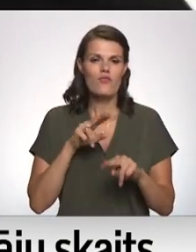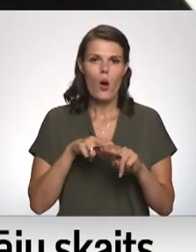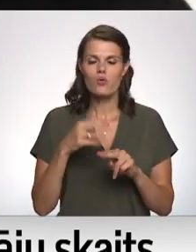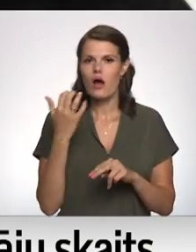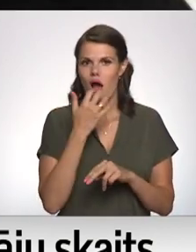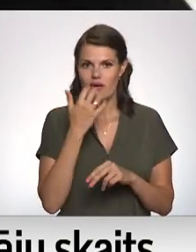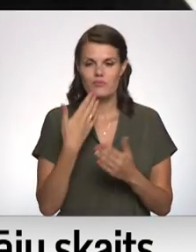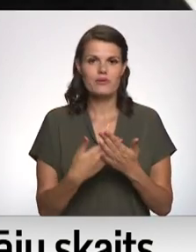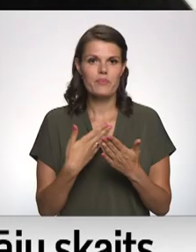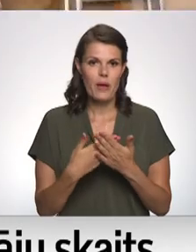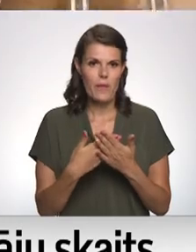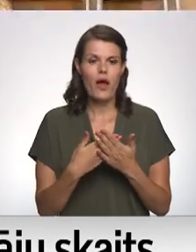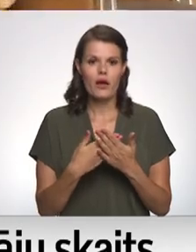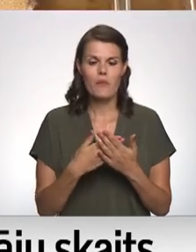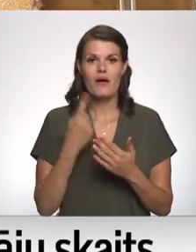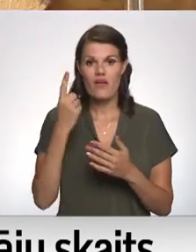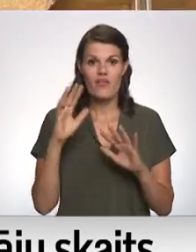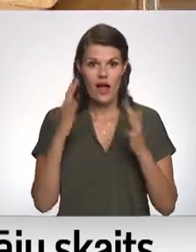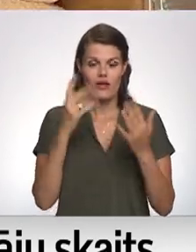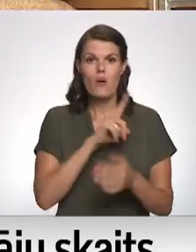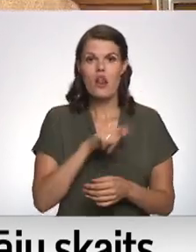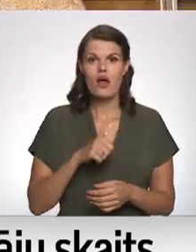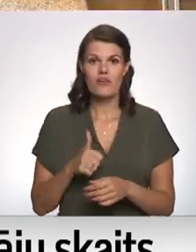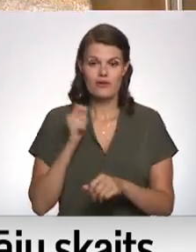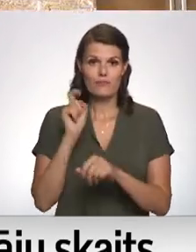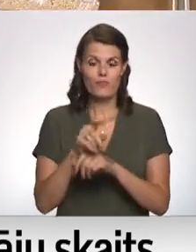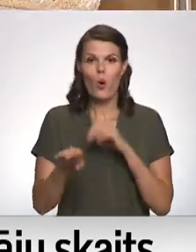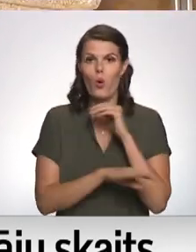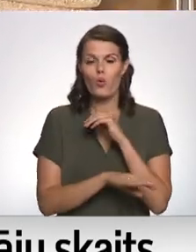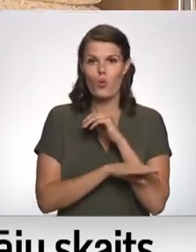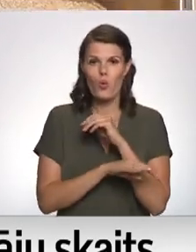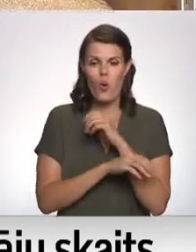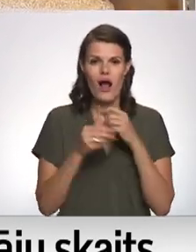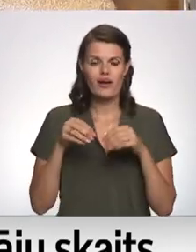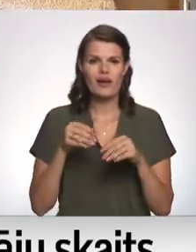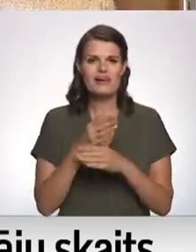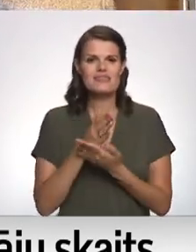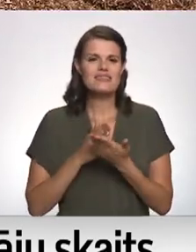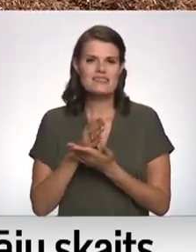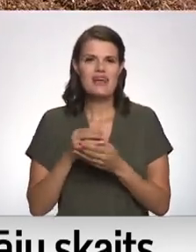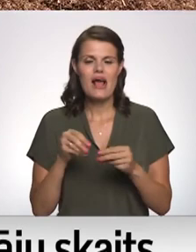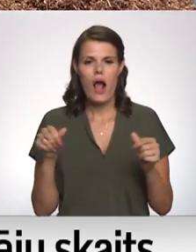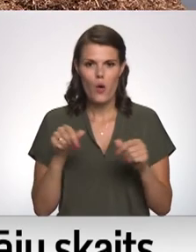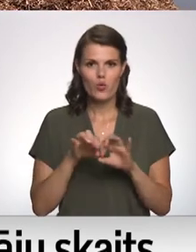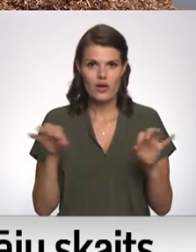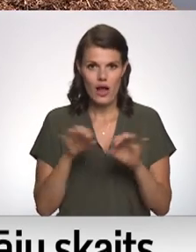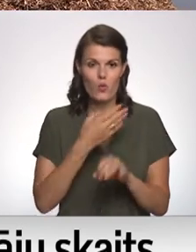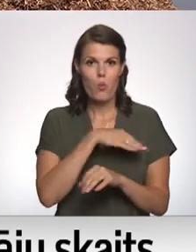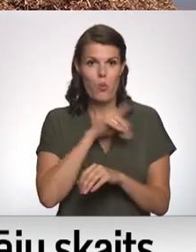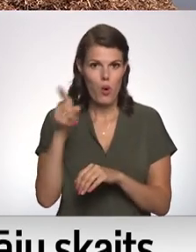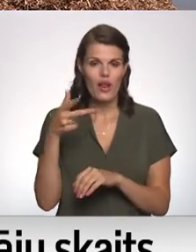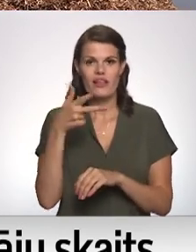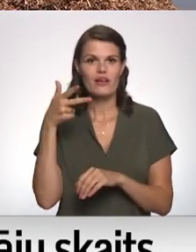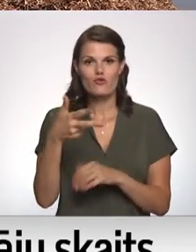Piemēram, vienā gadījumā Latvijas uzņēmums ir pasūtījis kokskaidu granulus no cita uzņēmuma Polijā 3800